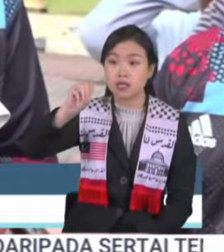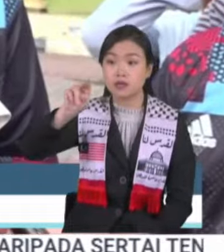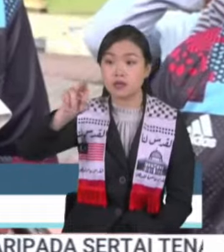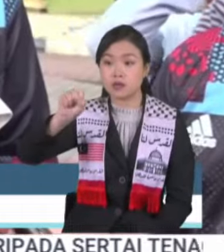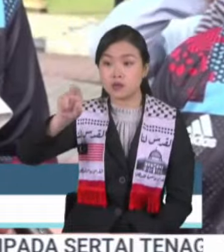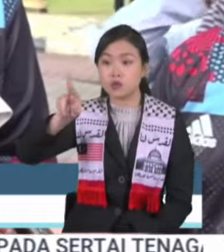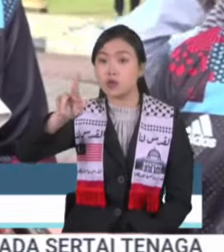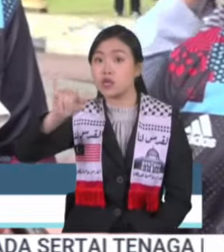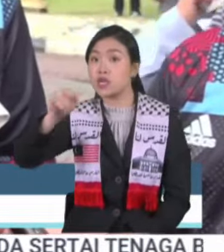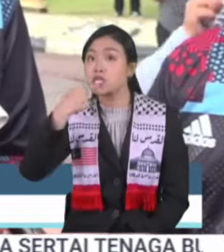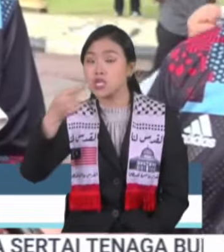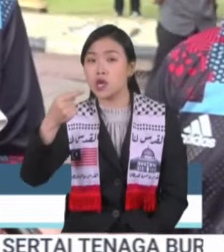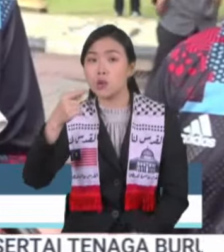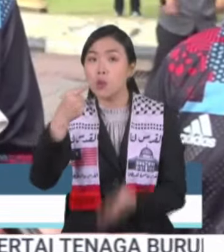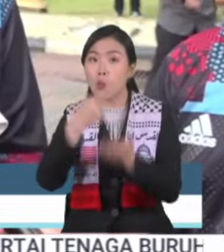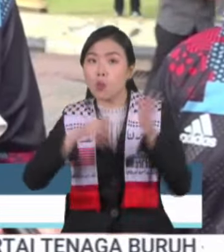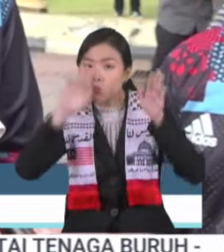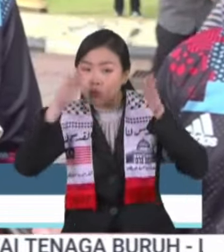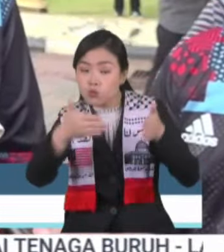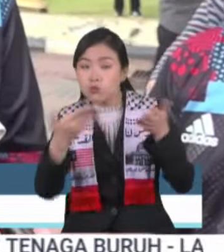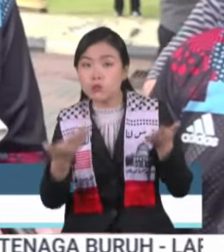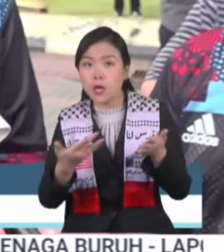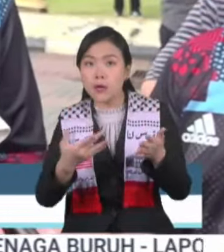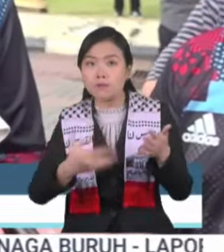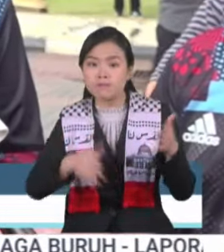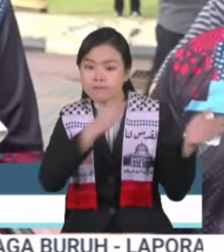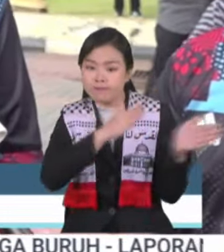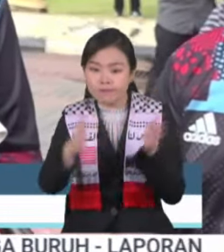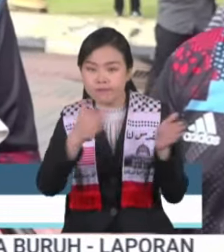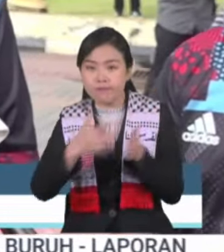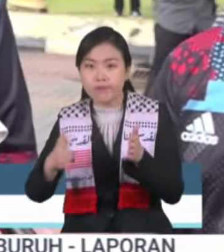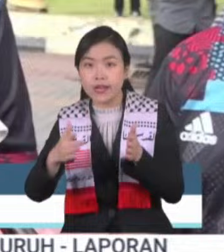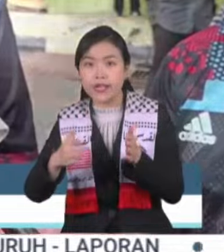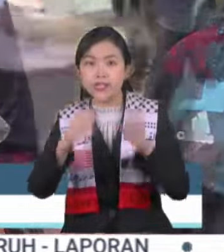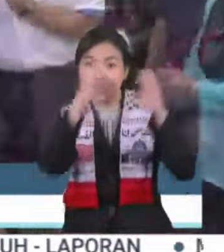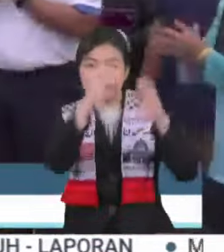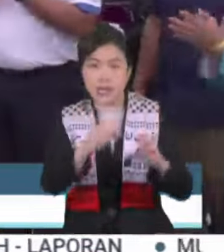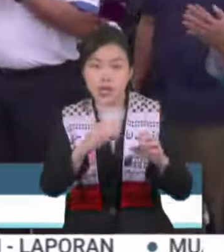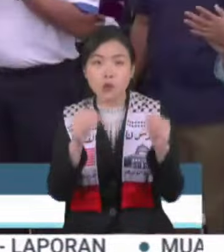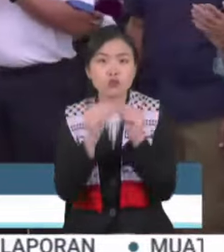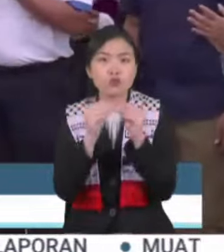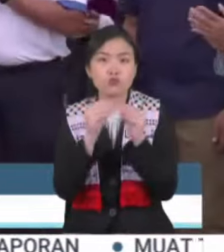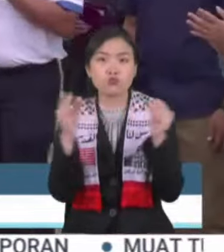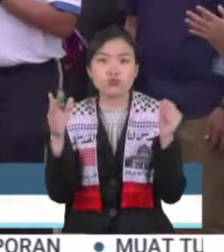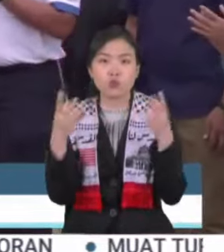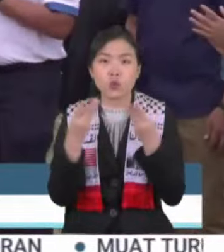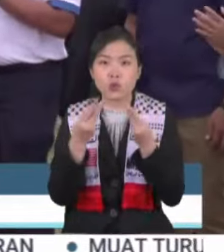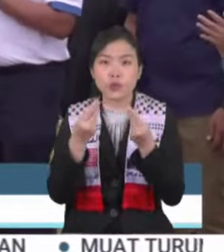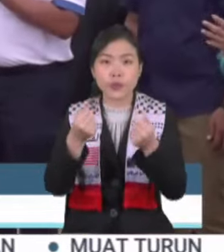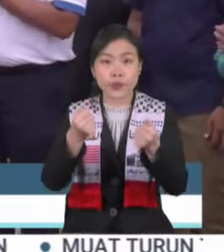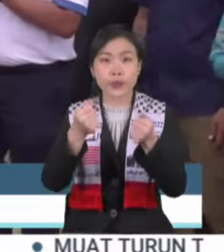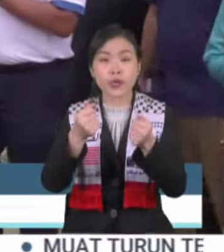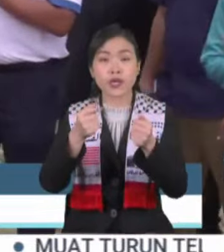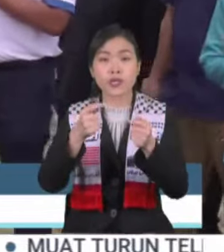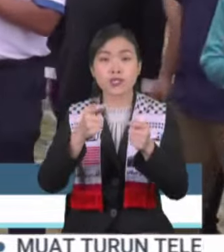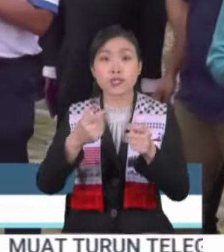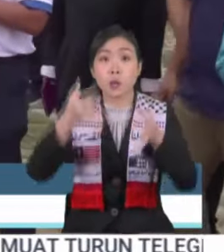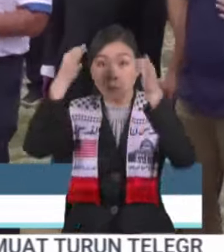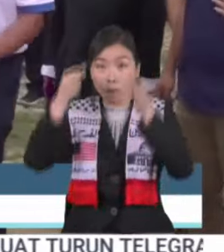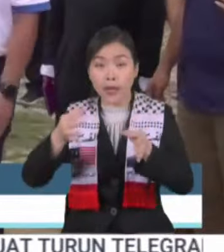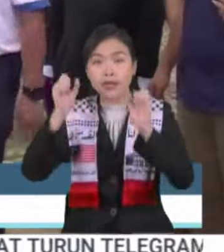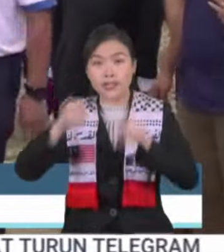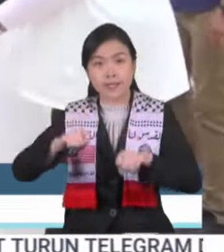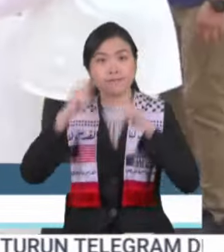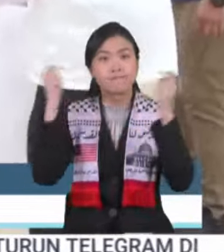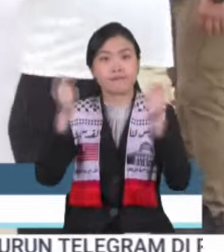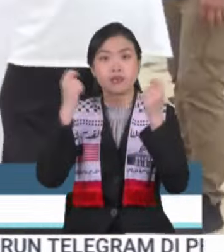Mokhtar berkata apa yang menjadi fokus adalah merangka strategi lebih kemas agar keputusan lebih baik dapat diraih pada edisi